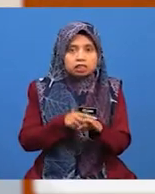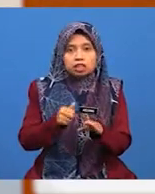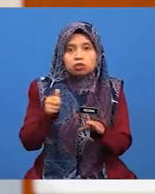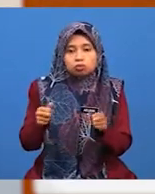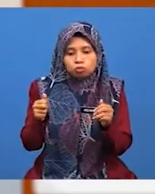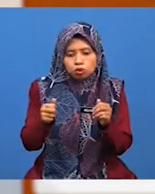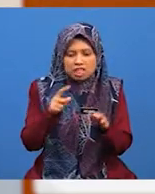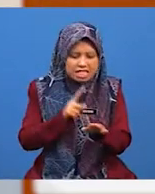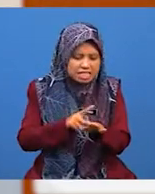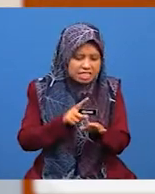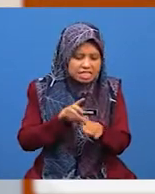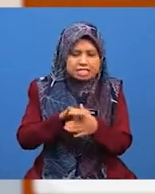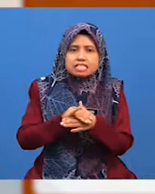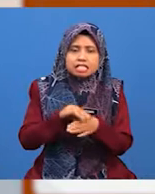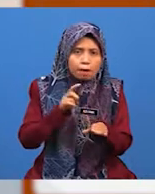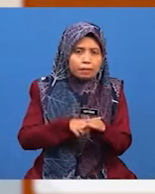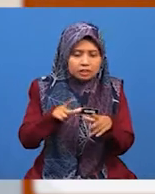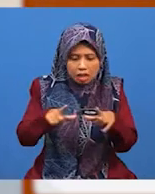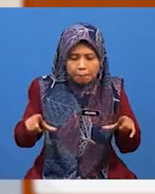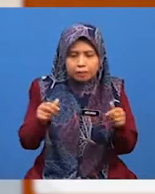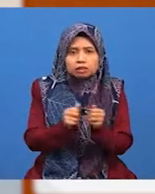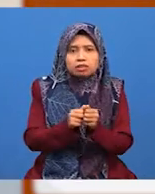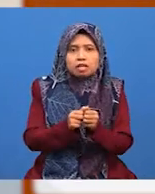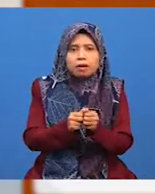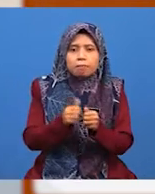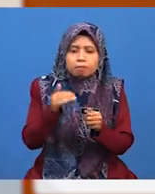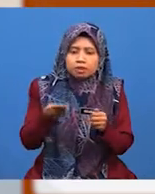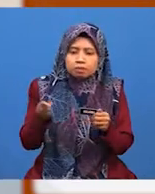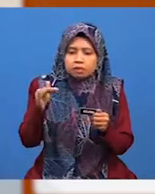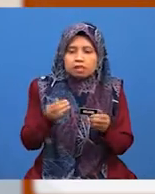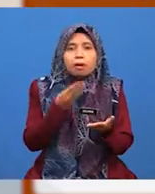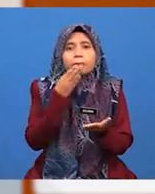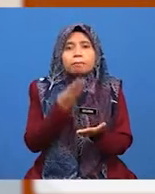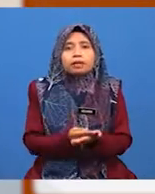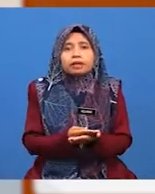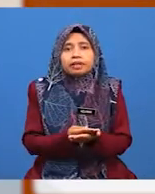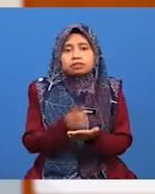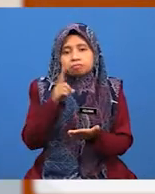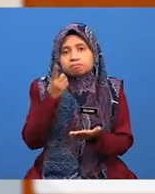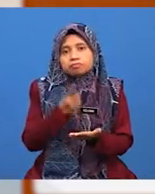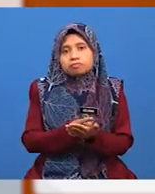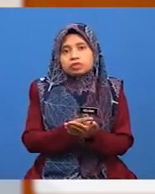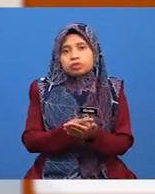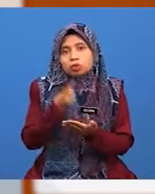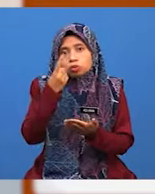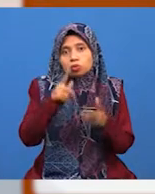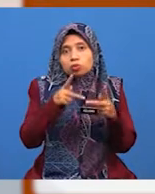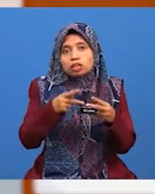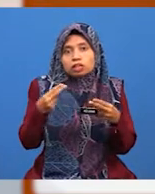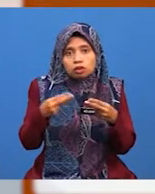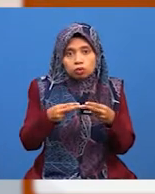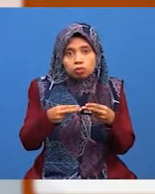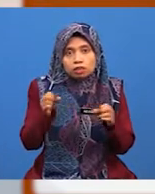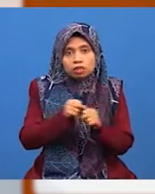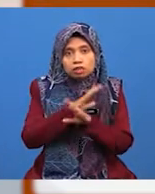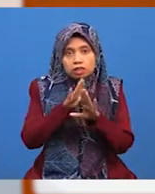iaitu mengisi masa lapang dengan melakukan perkara-perkara yang berfaedah. Bagi kata hubung